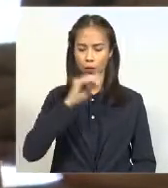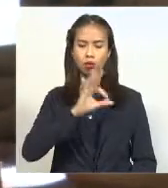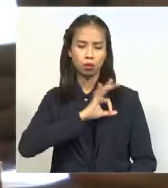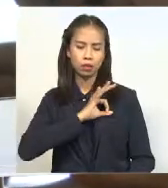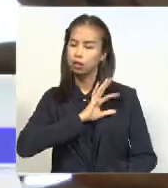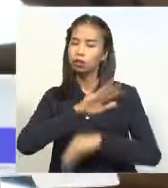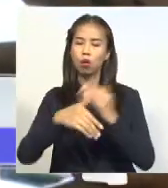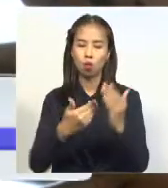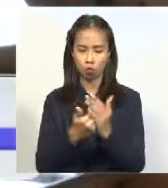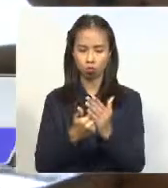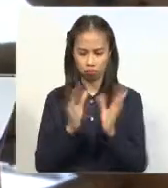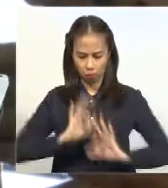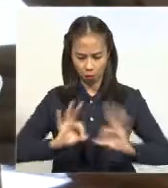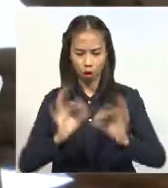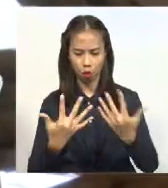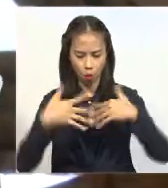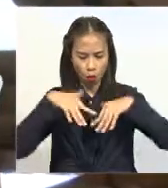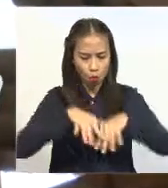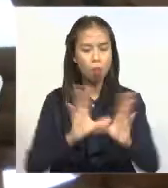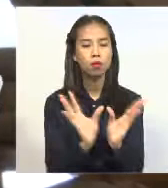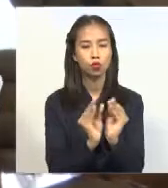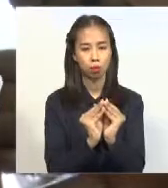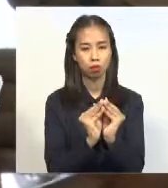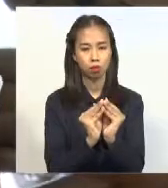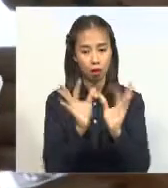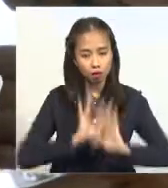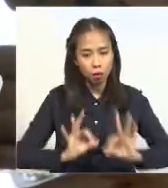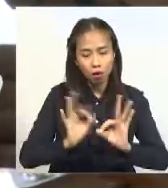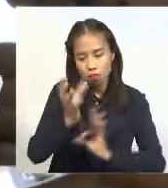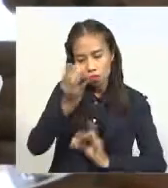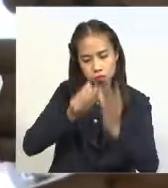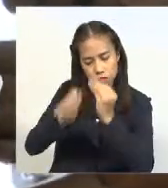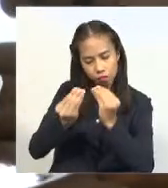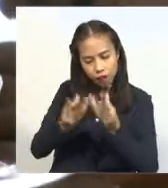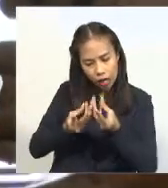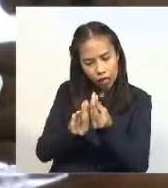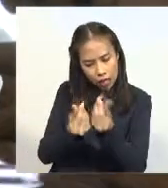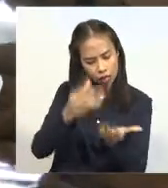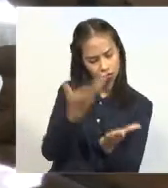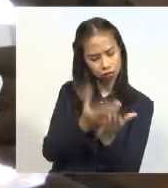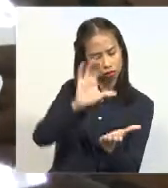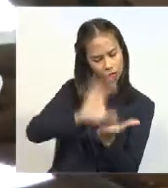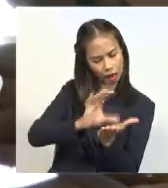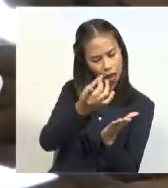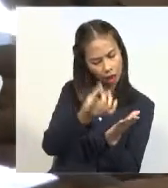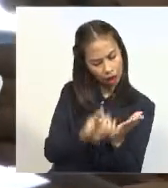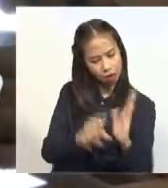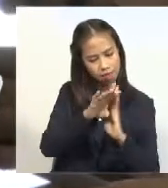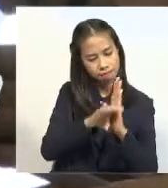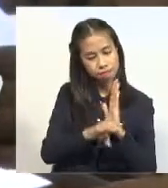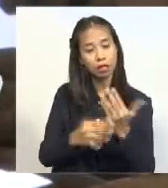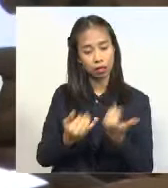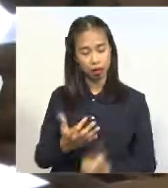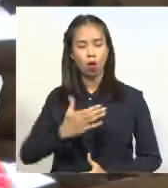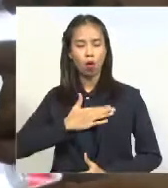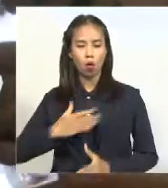ทุกๆคนนะครับเข้าร่วมการประชุมรวมทั้งให้ศึกษานะครับแล้วก็ดูรายละเอียดของงบประมาณนะครับแล้วก็ในส่วนของชาติไทยพัฒนาเองเรา